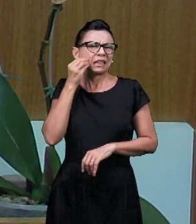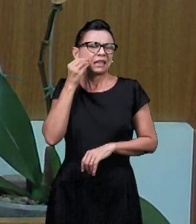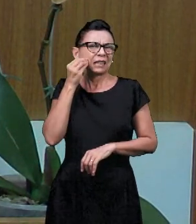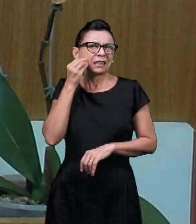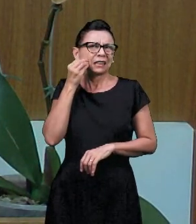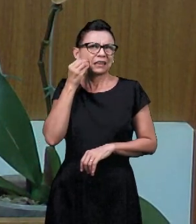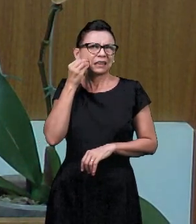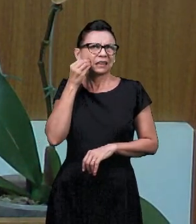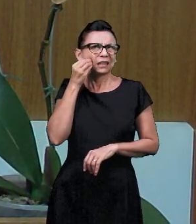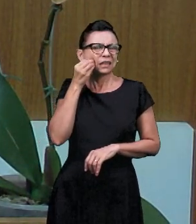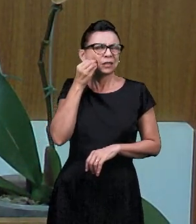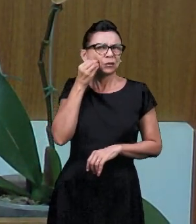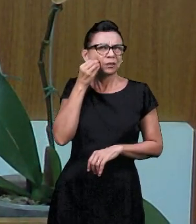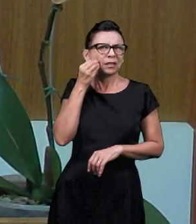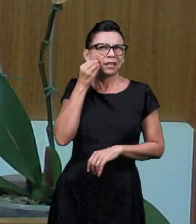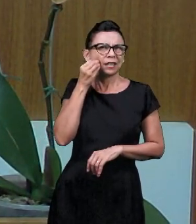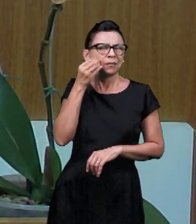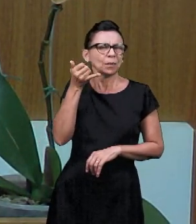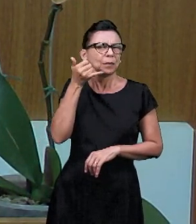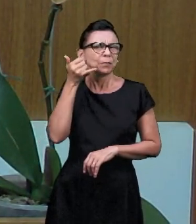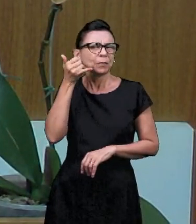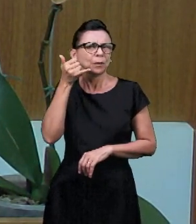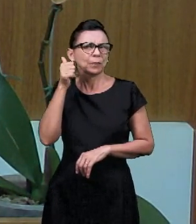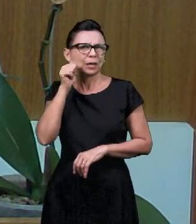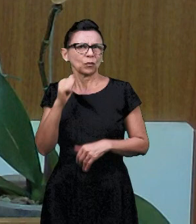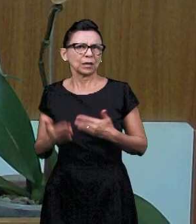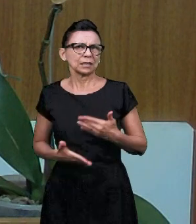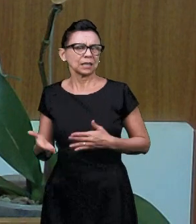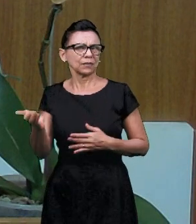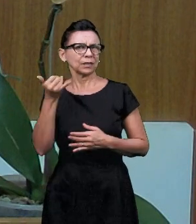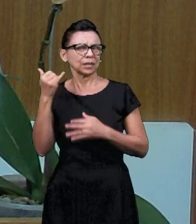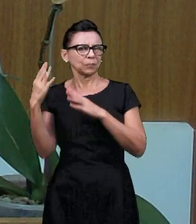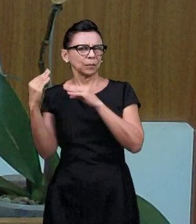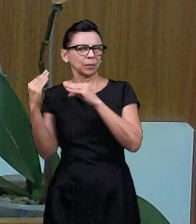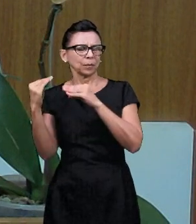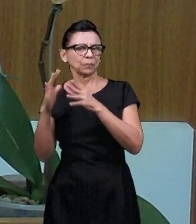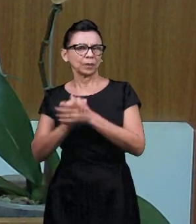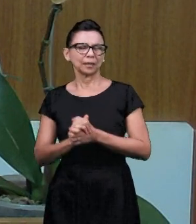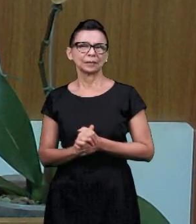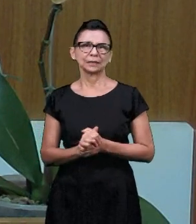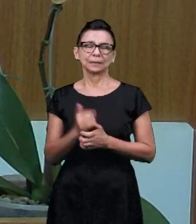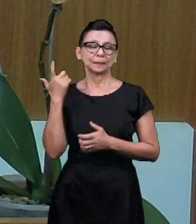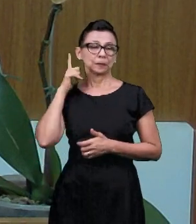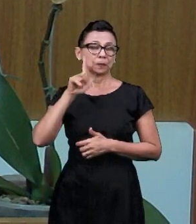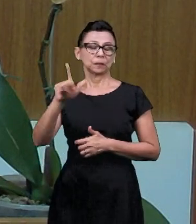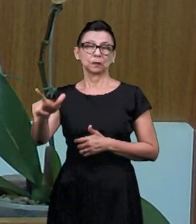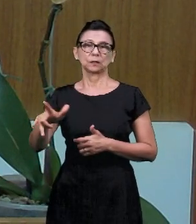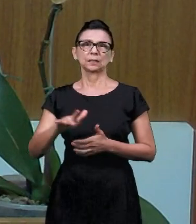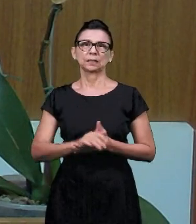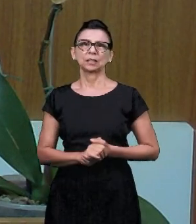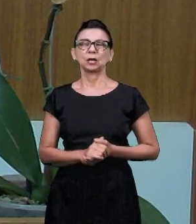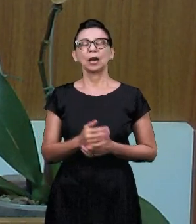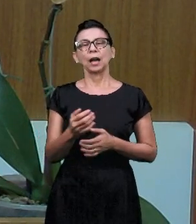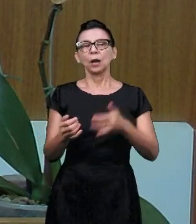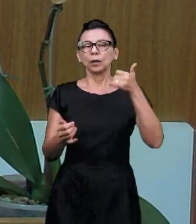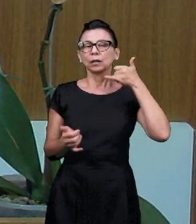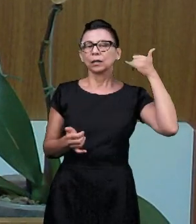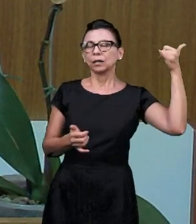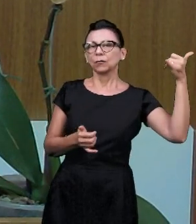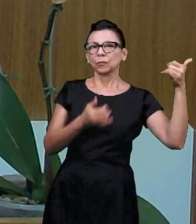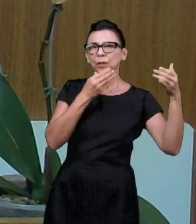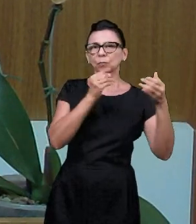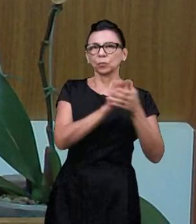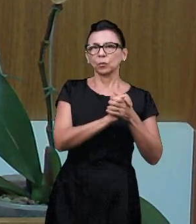première chose que je voulais dire à propos de Sarah, c'est que toutes les fois que je vois quelqu'un avec le nom